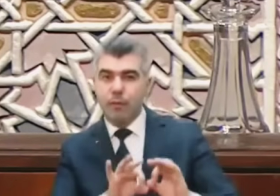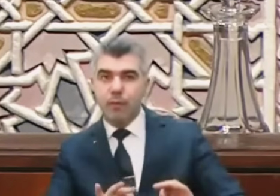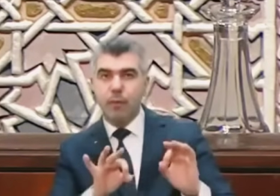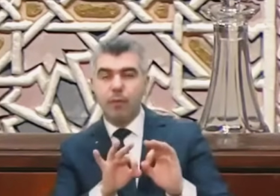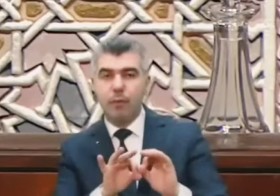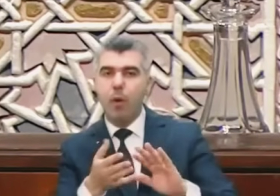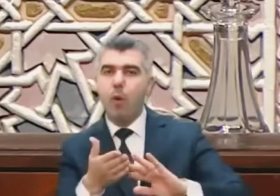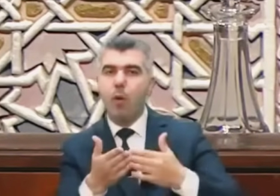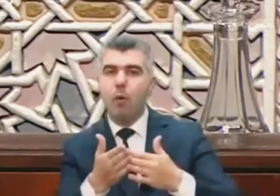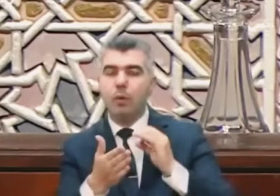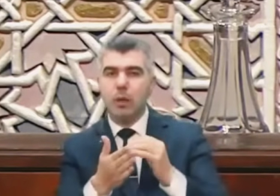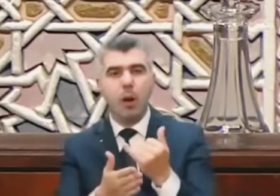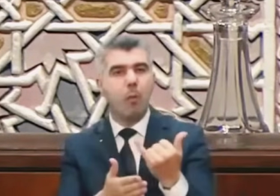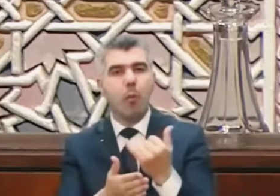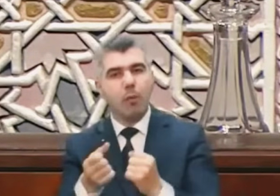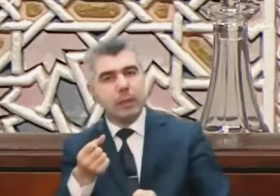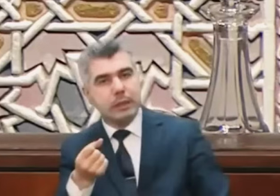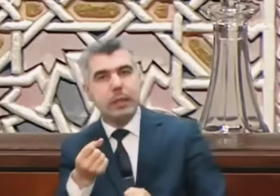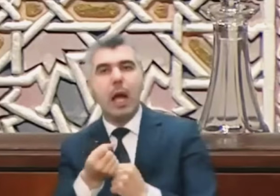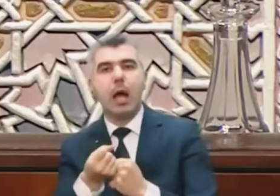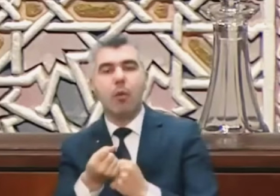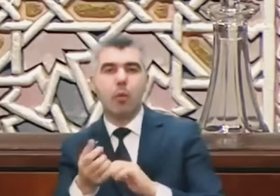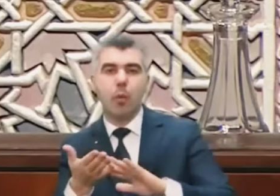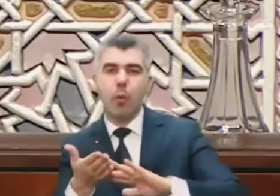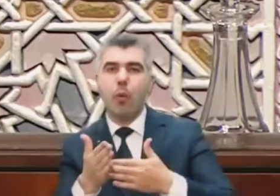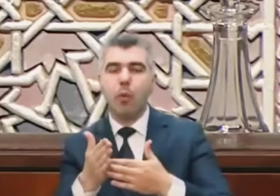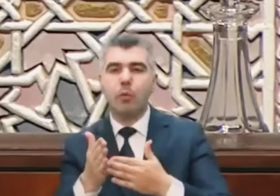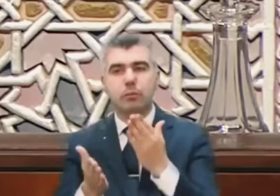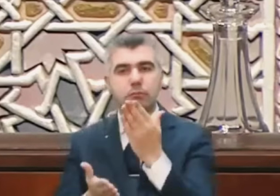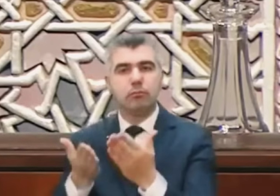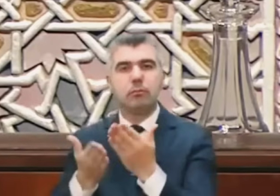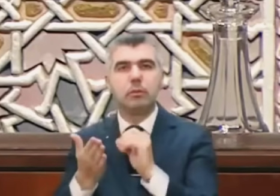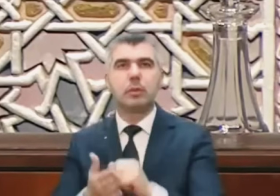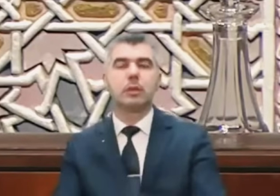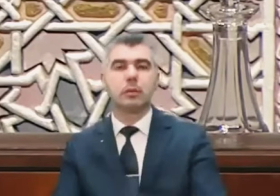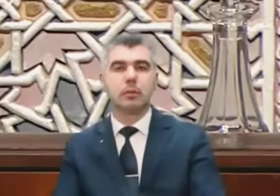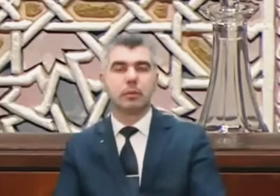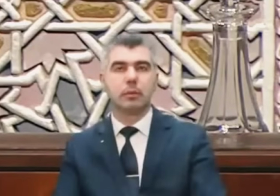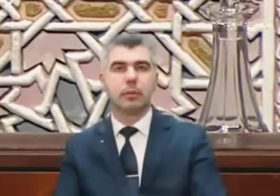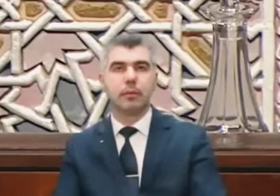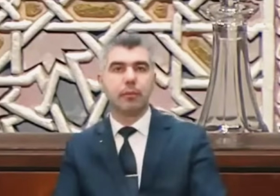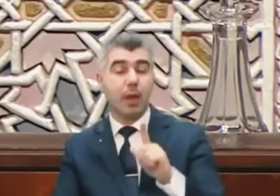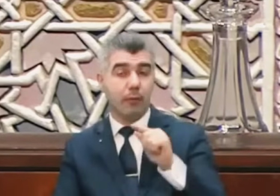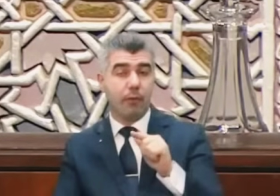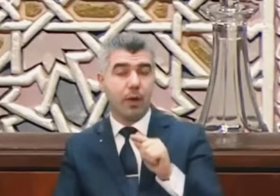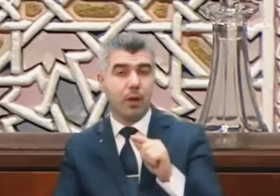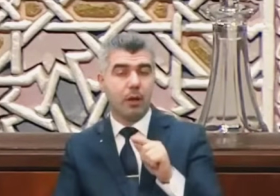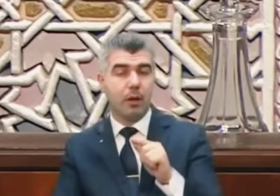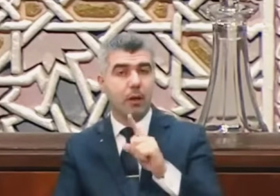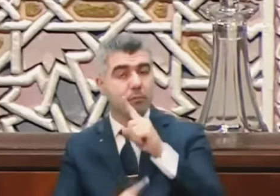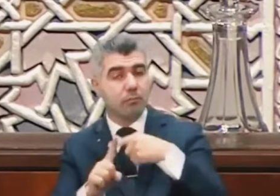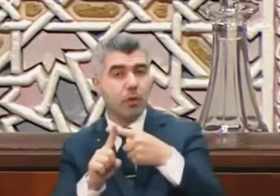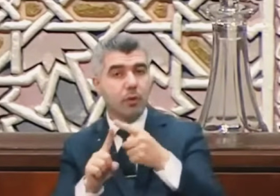على التعاون والتكامل والتوازن، وأسطر على التوازن والتوازن بين